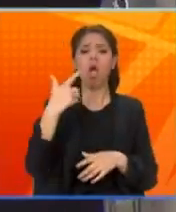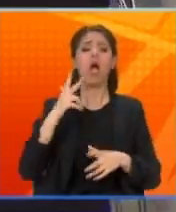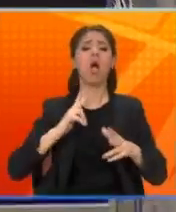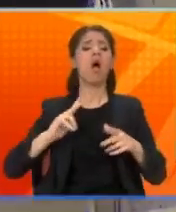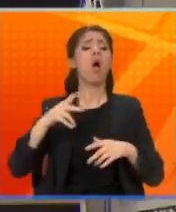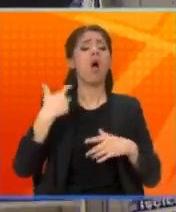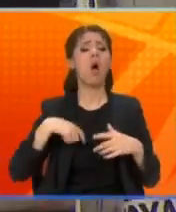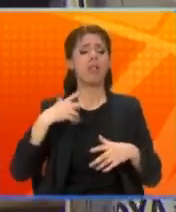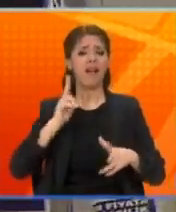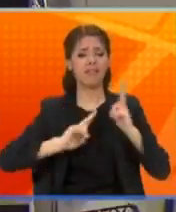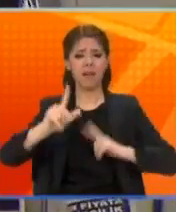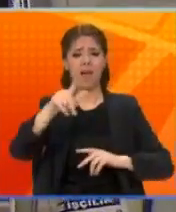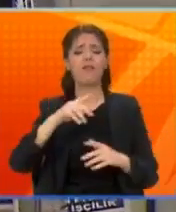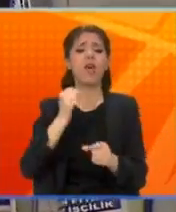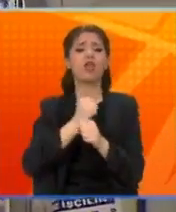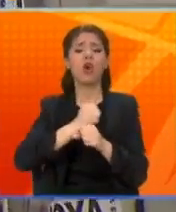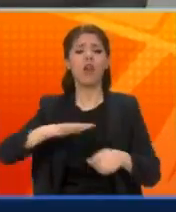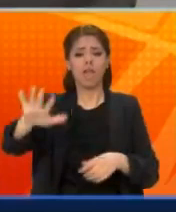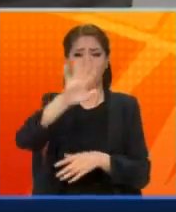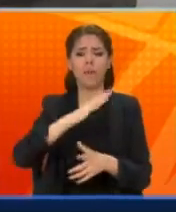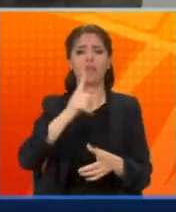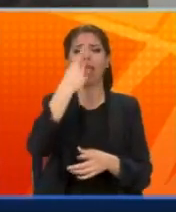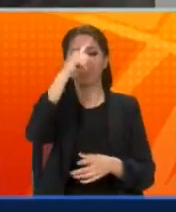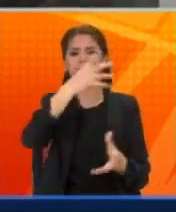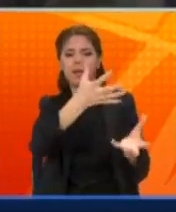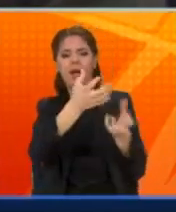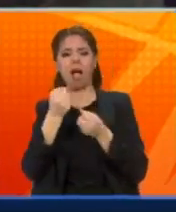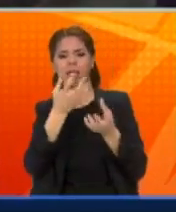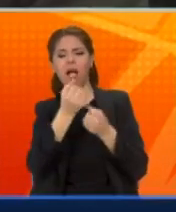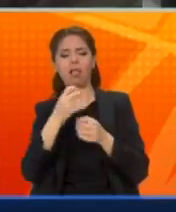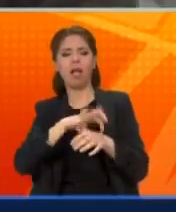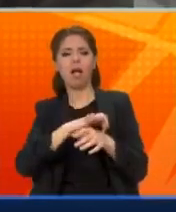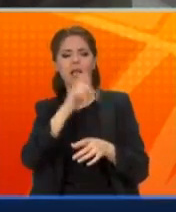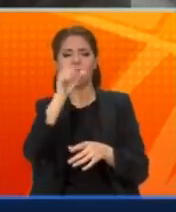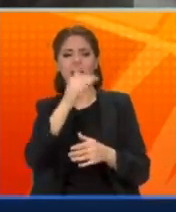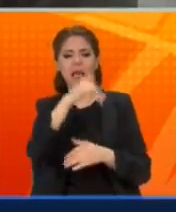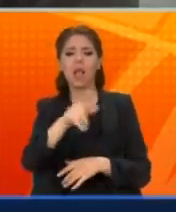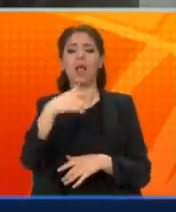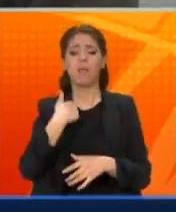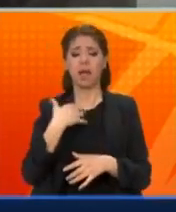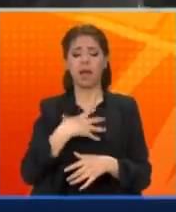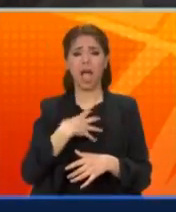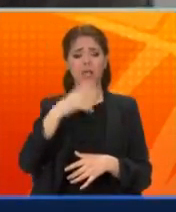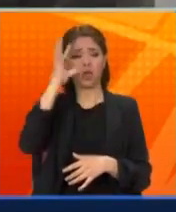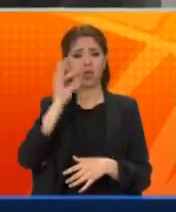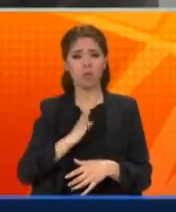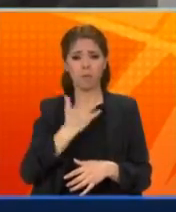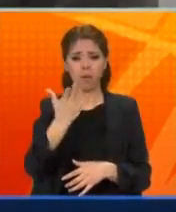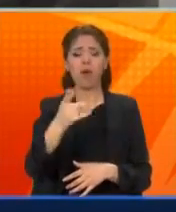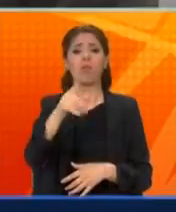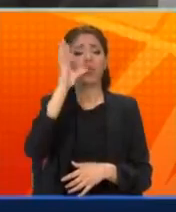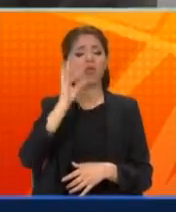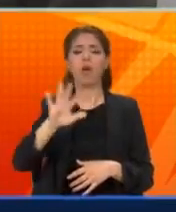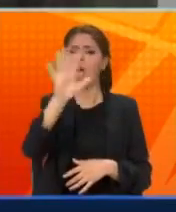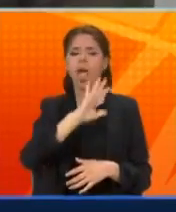kıyafetli görevliler gelenleri tek tek içeri aldı. Ben kendimden şüpheleniyorum, onun için geldim. Peki şüpheleriniz neler? Şüphelerin hepsi